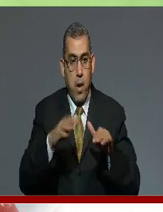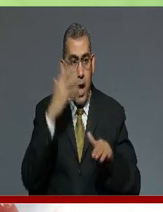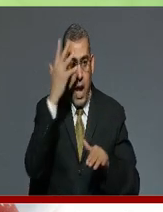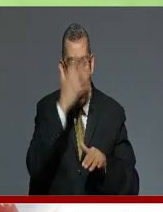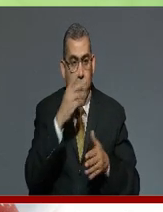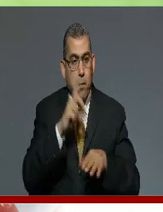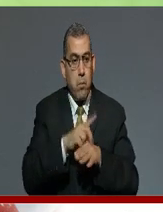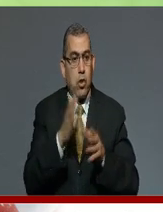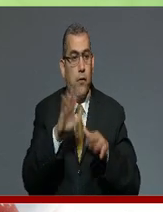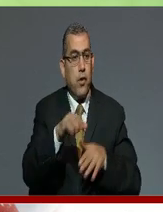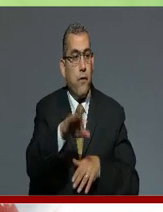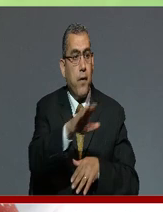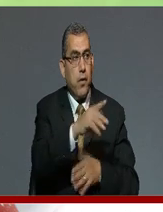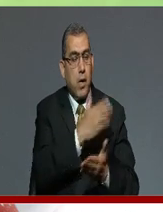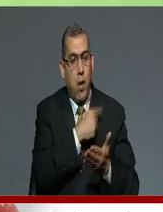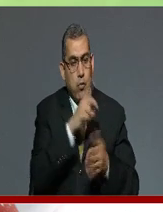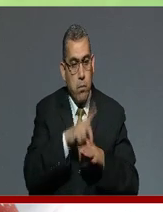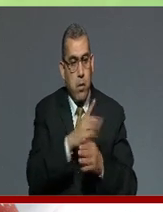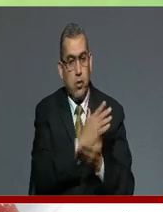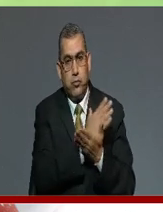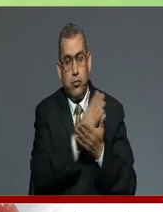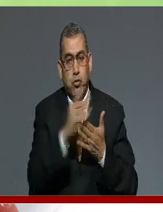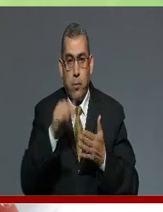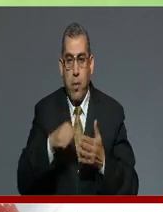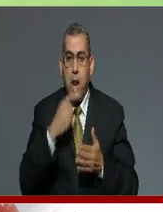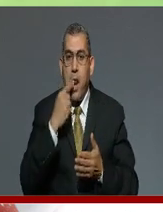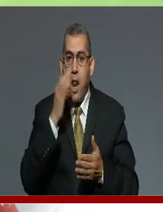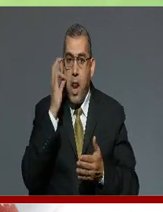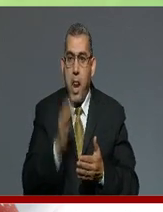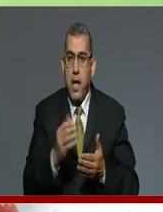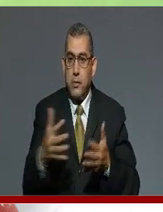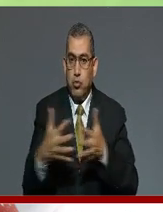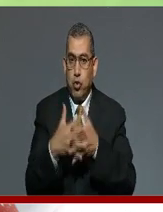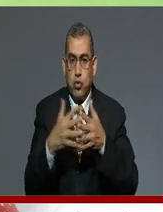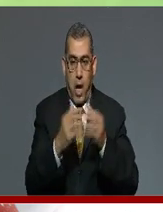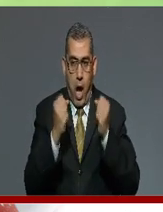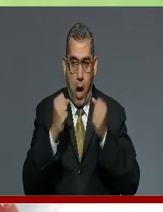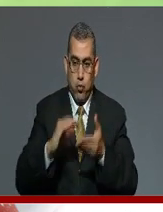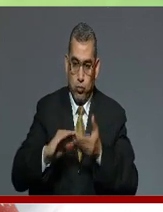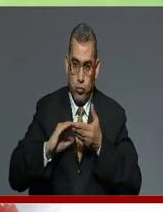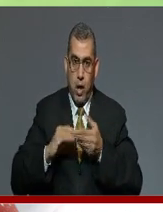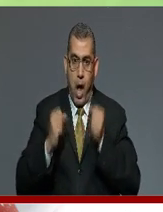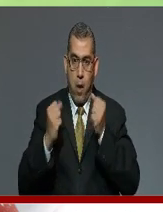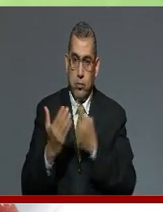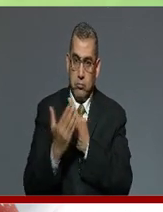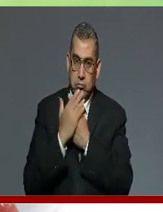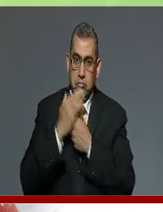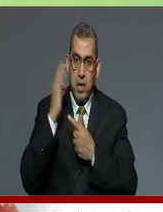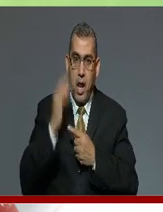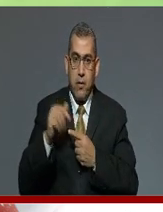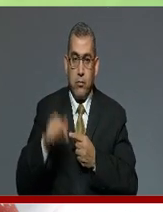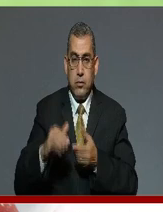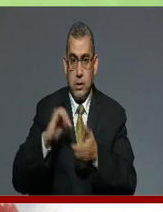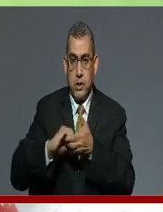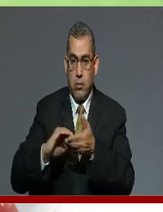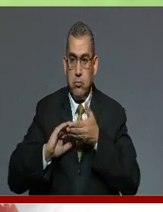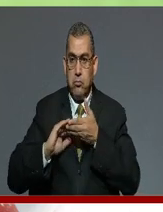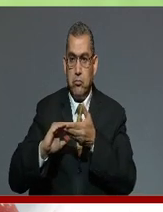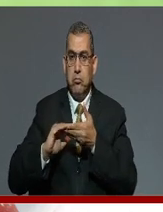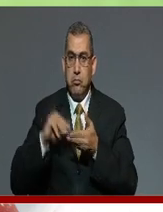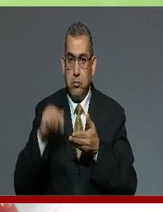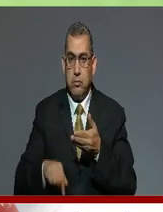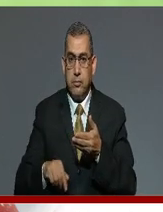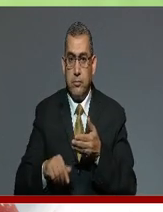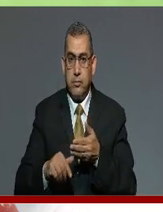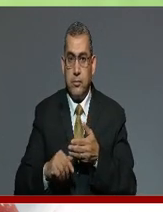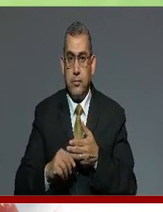ونتاكد ايضا ان لدينا شركاء اقوياء يساعدون في ذلك ويتعاونون معنا